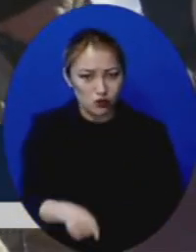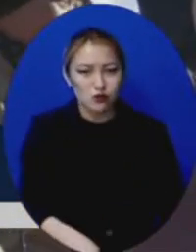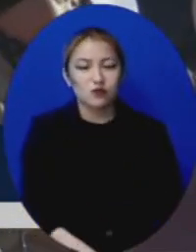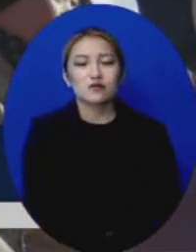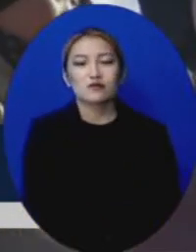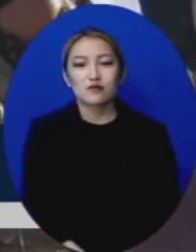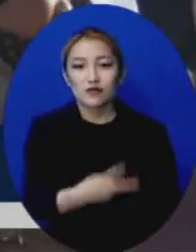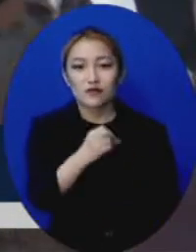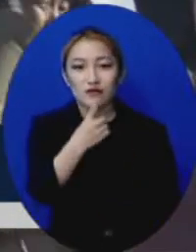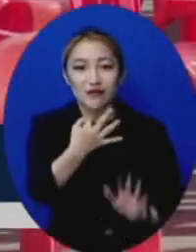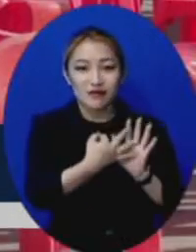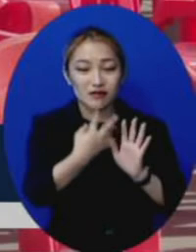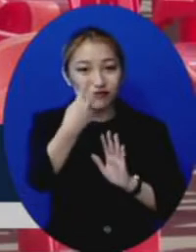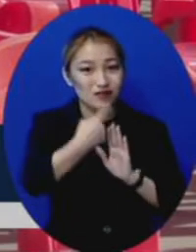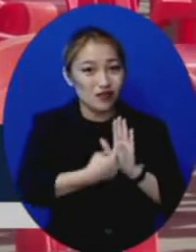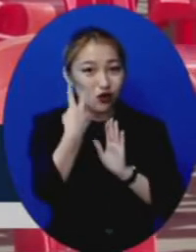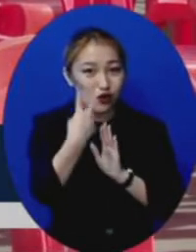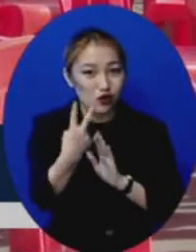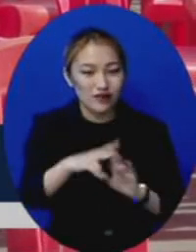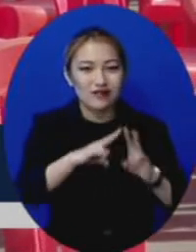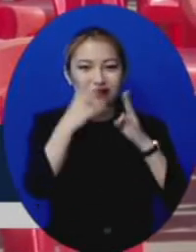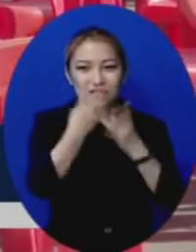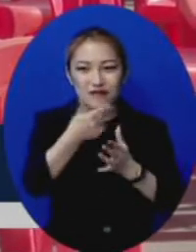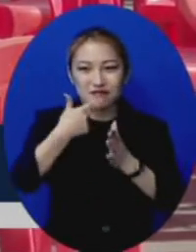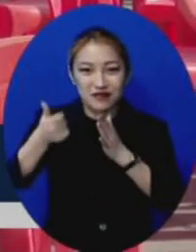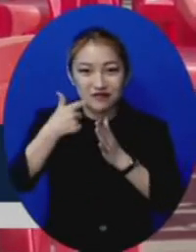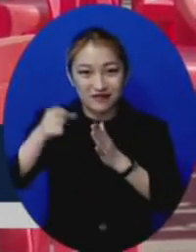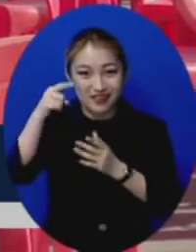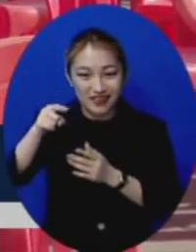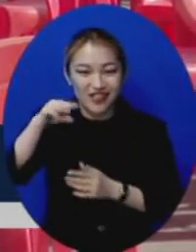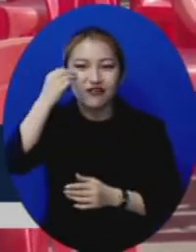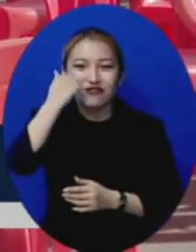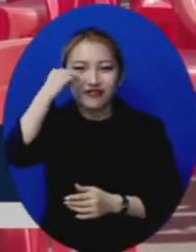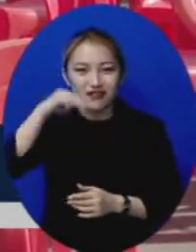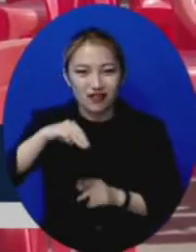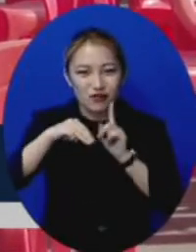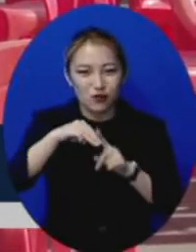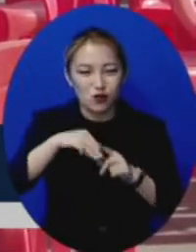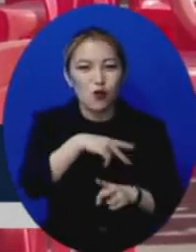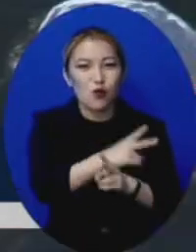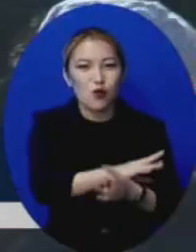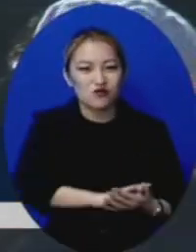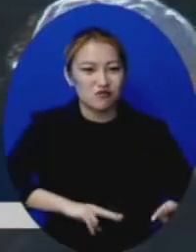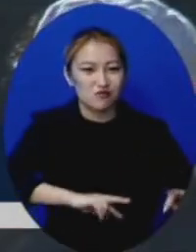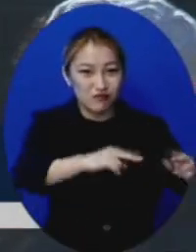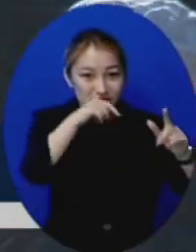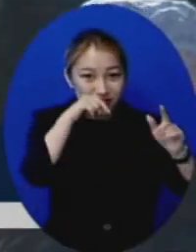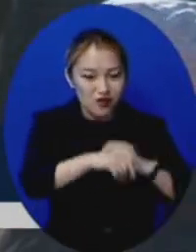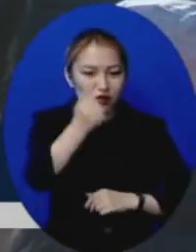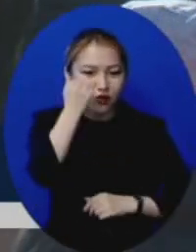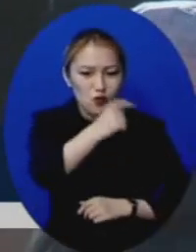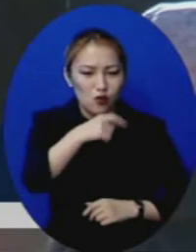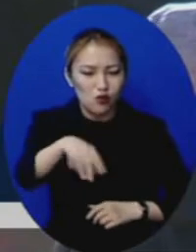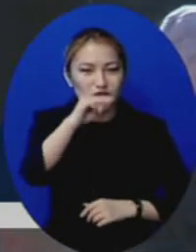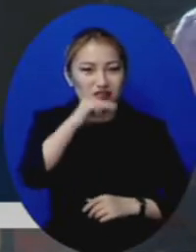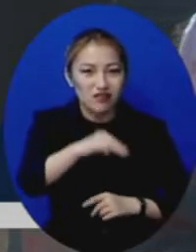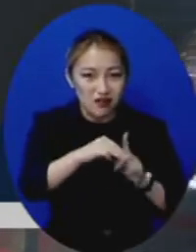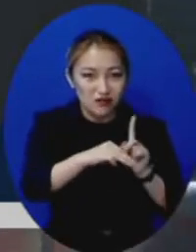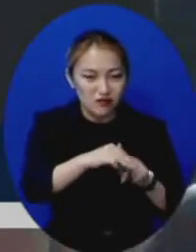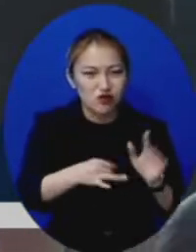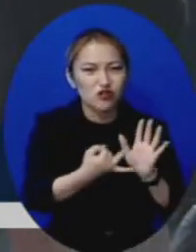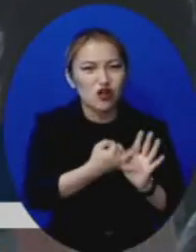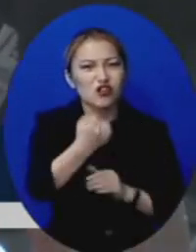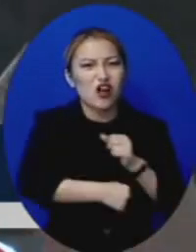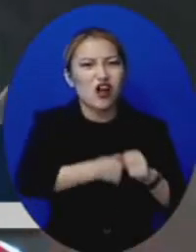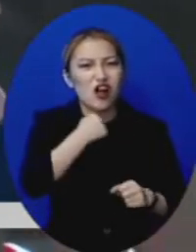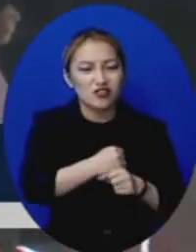2018 оны 2-р сарын 2-ны өдөр нийгмийн даатгалын сангаас олгох тэтгэвэр тэтгэмжийн тухай хуульд өөрчлөлт оруулахдаа өндөр насны тэтгэврийг дараасан 7 жилийн